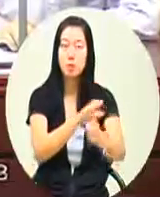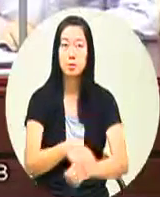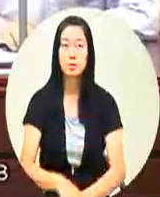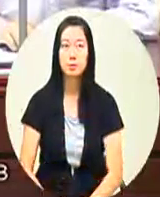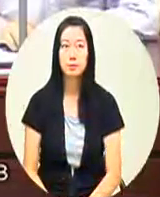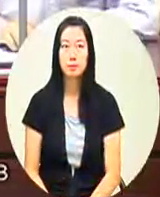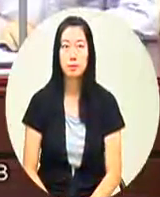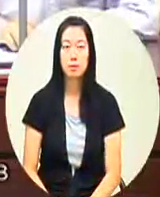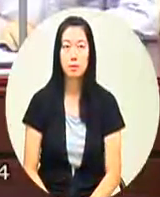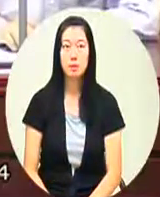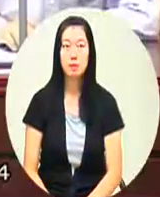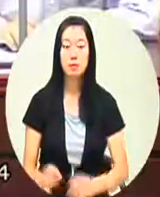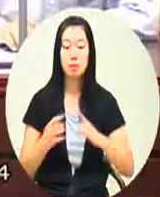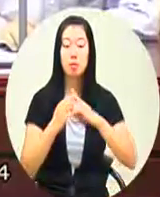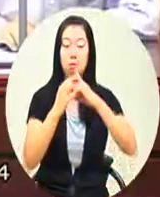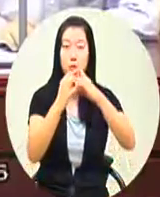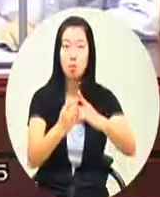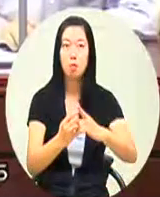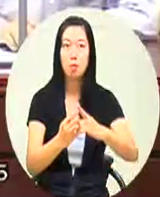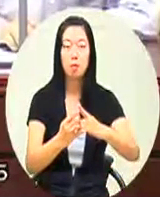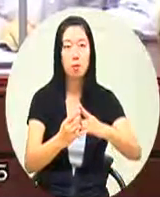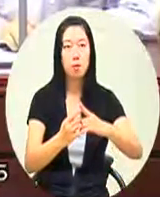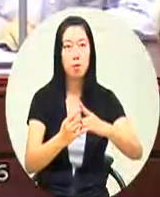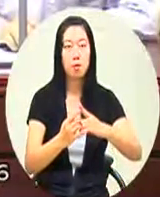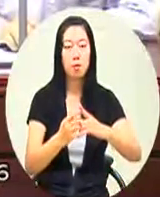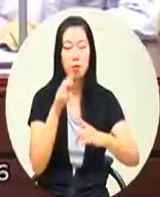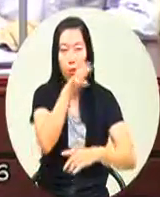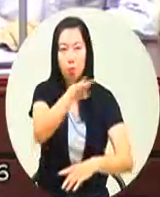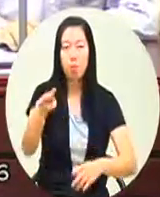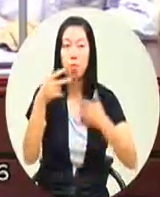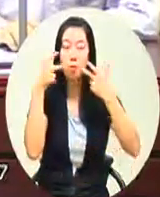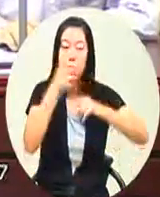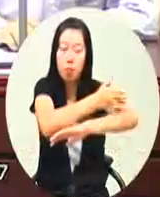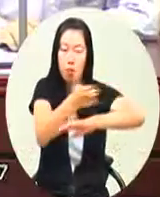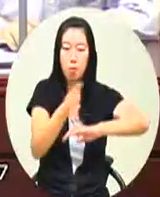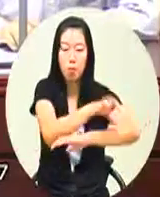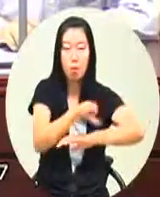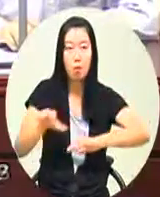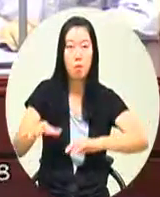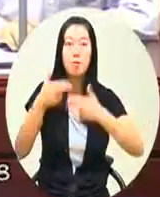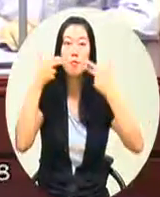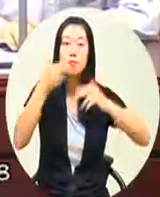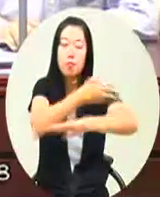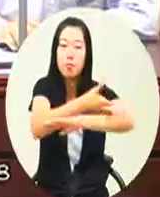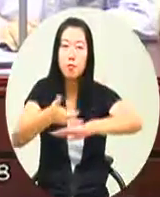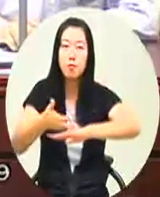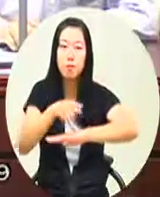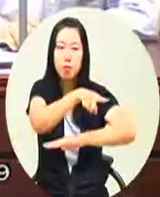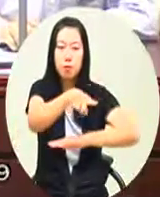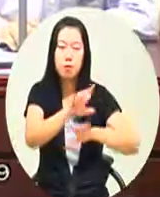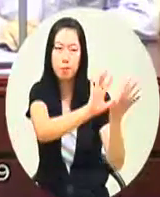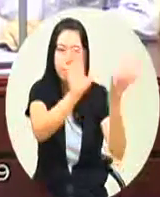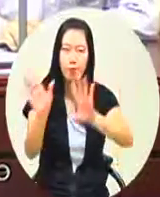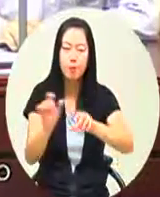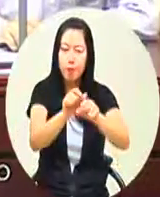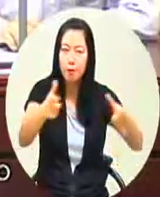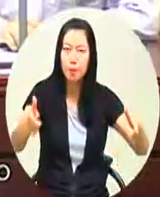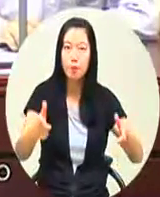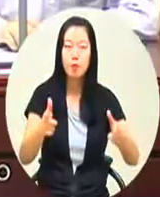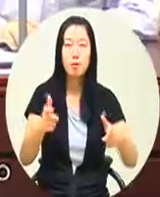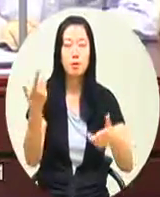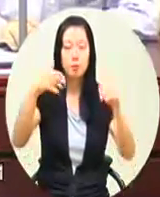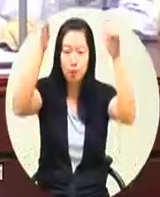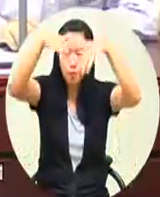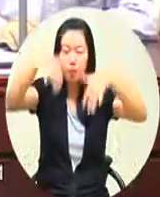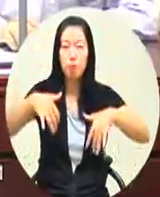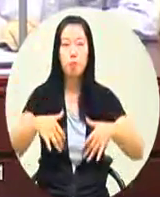实现场在很多的这一些原乡的部分，整个野溪很多状况，包含豪大雨过后它